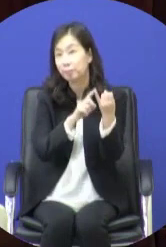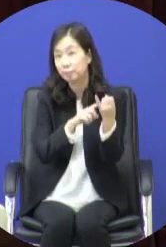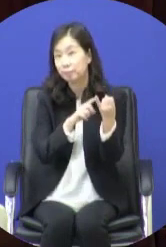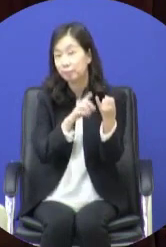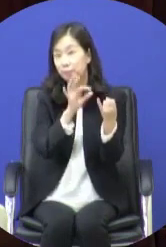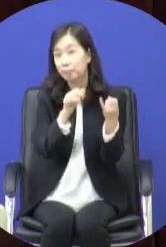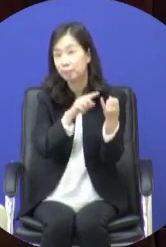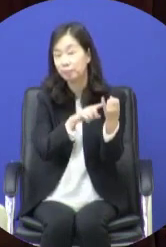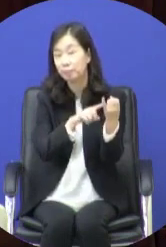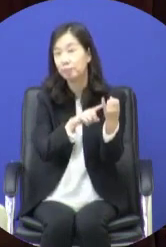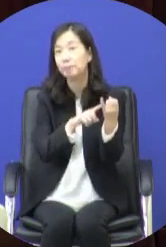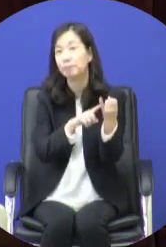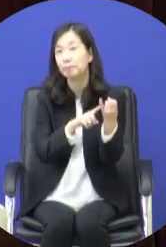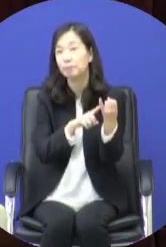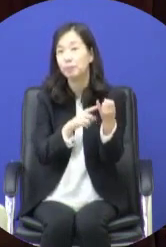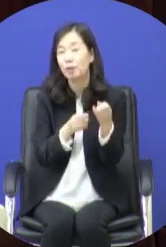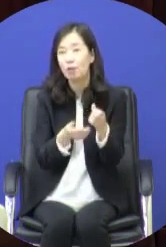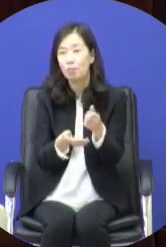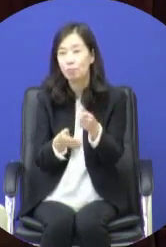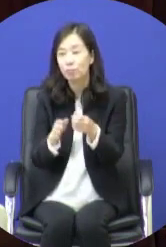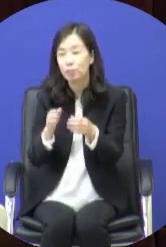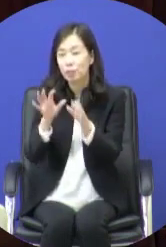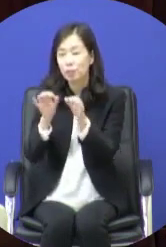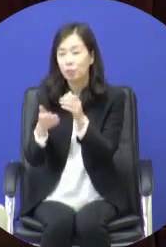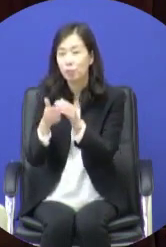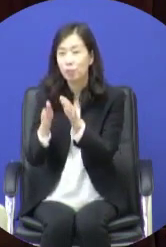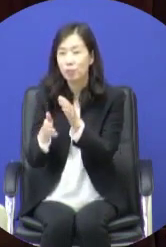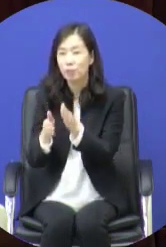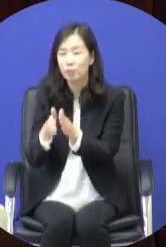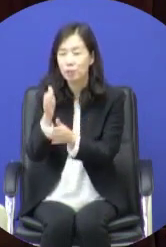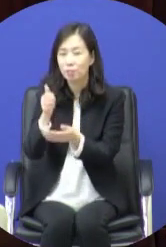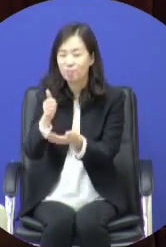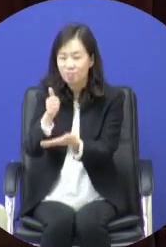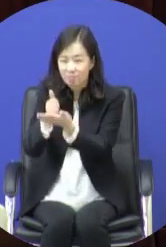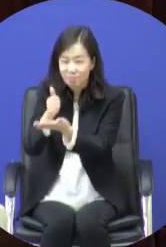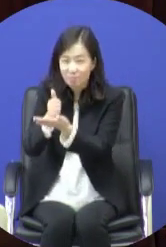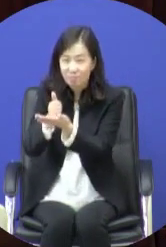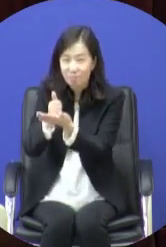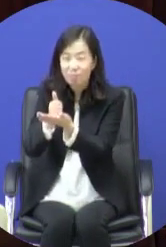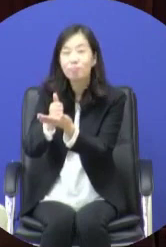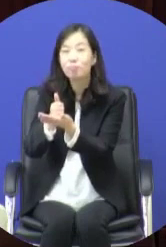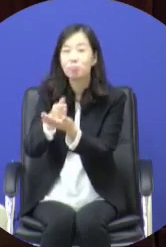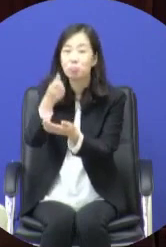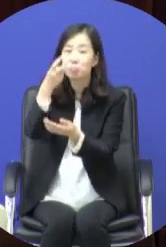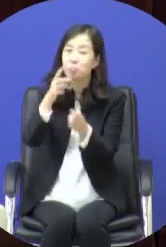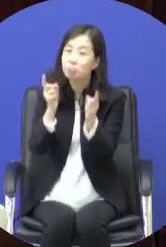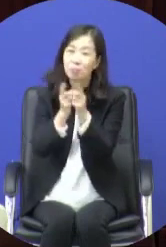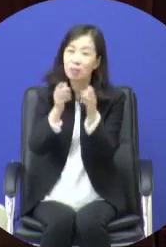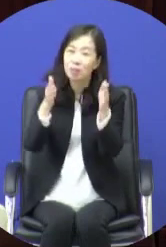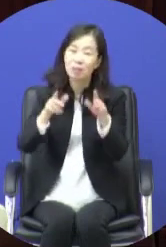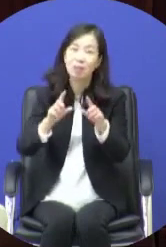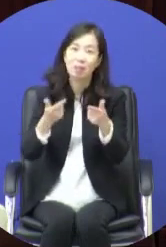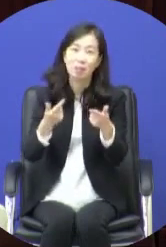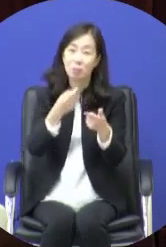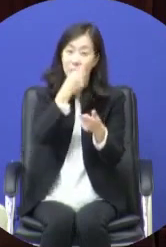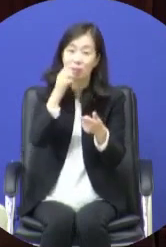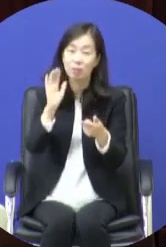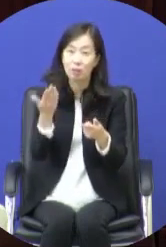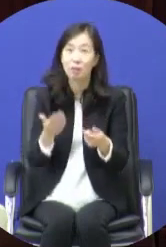시장을 극찬하는 내용을 보면 그저 몇 번 마주친 사이는 아니라는 것이 여기서도 확인됩니다. 그렇다면